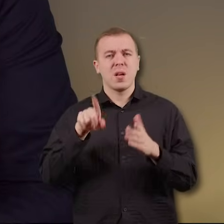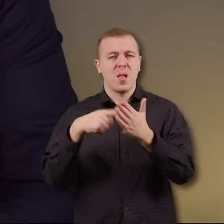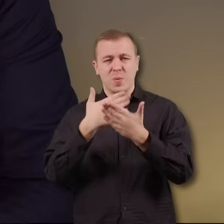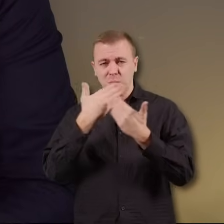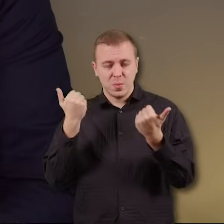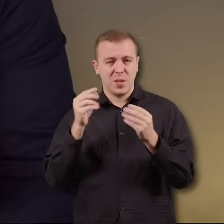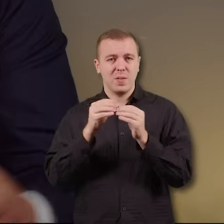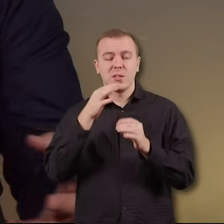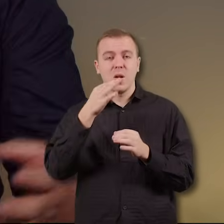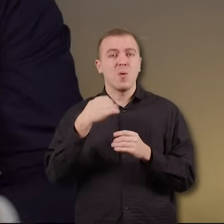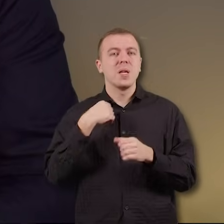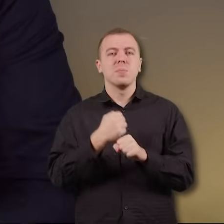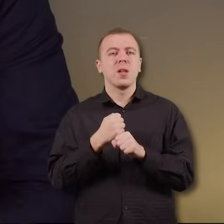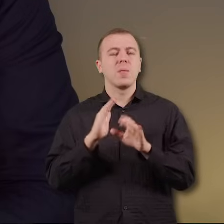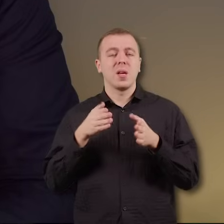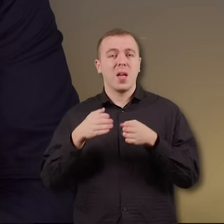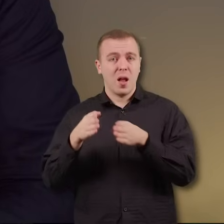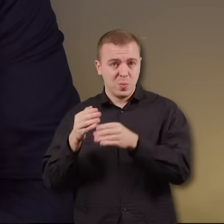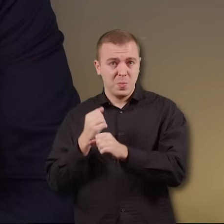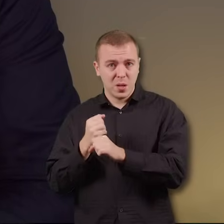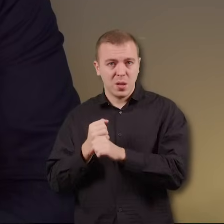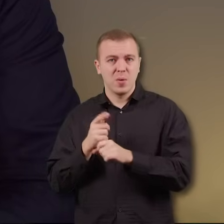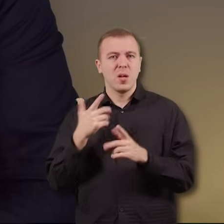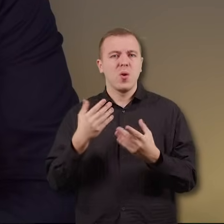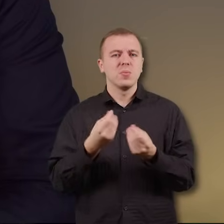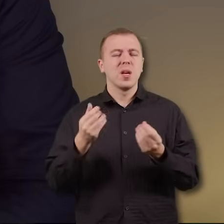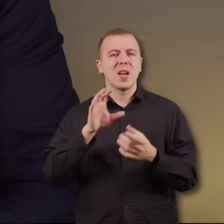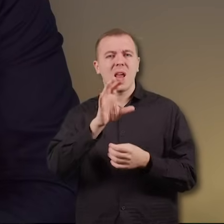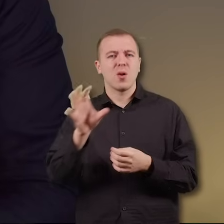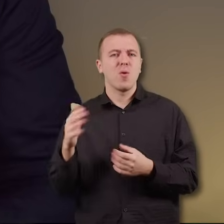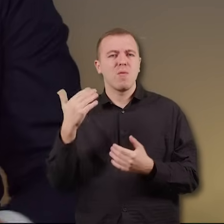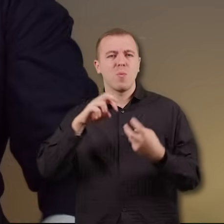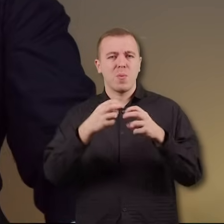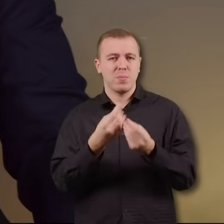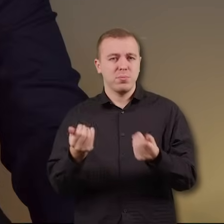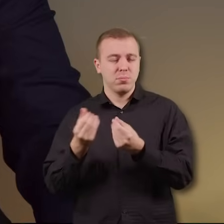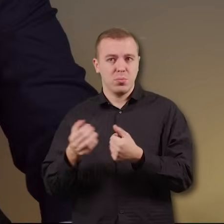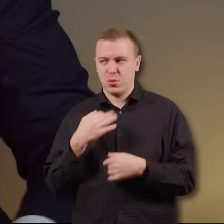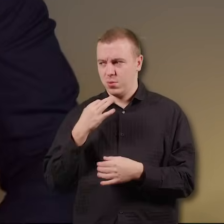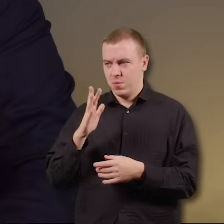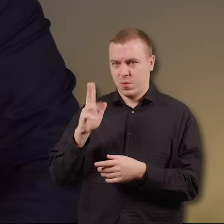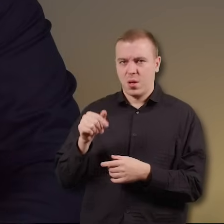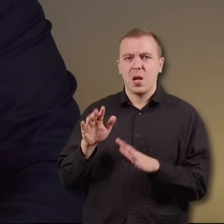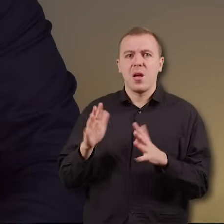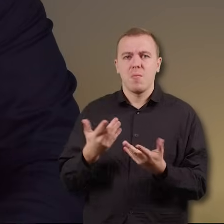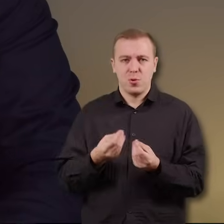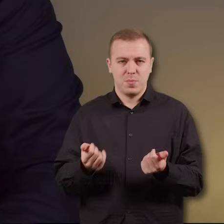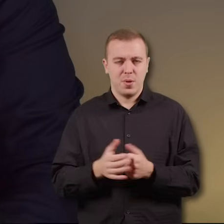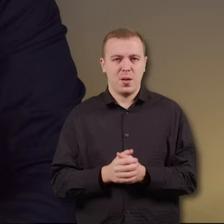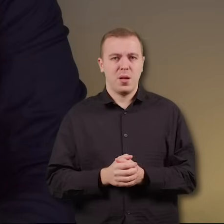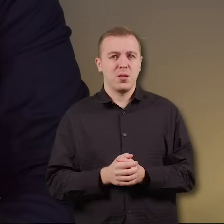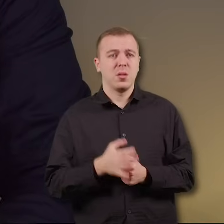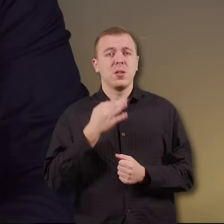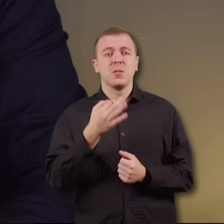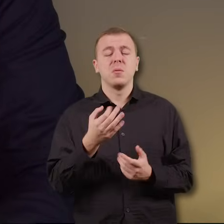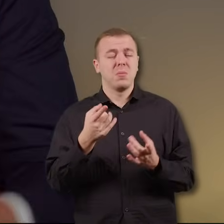sako, bet suprantat, mes padarėm kelius ir išsprendėm regionės problemas. Aš taip, nu nieko savo, kaip jūs išsprendėt?